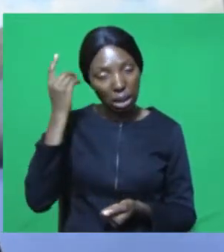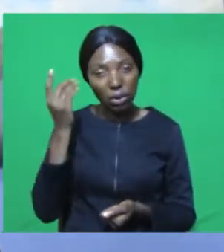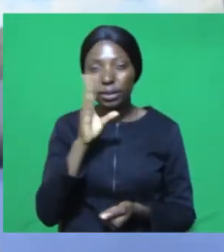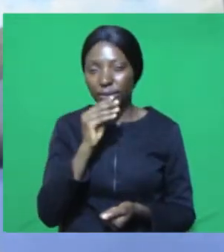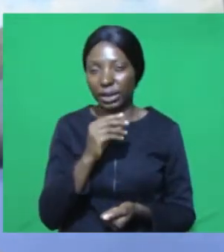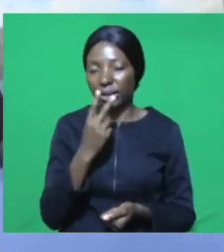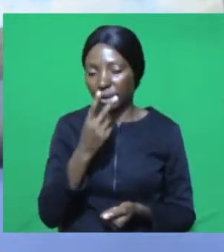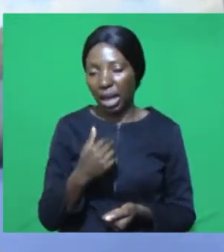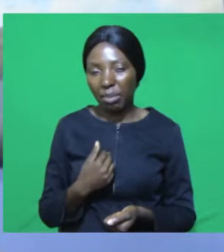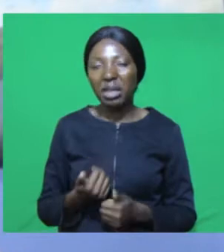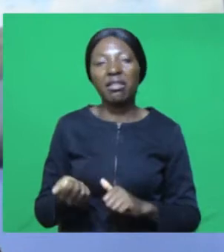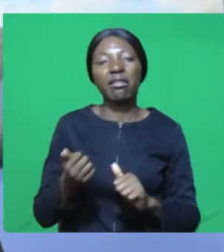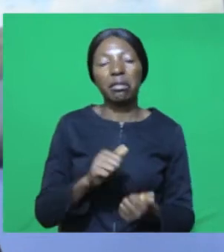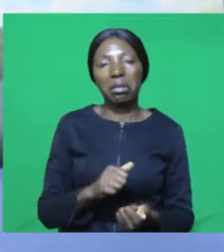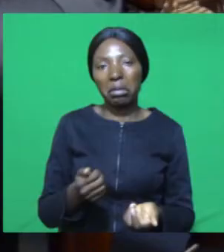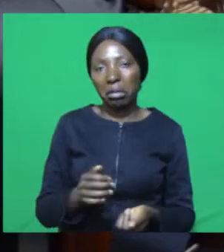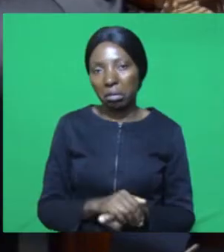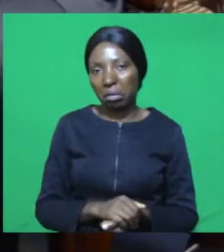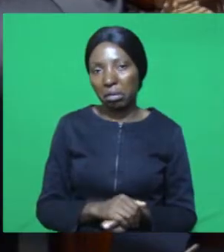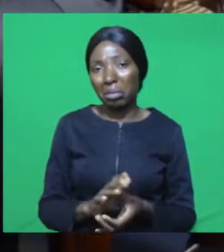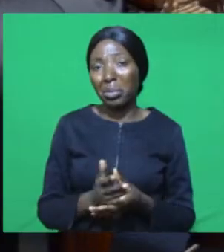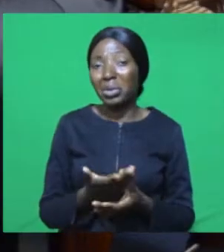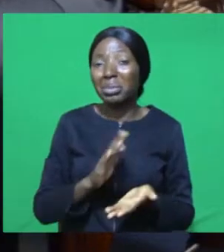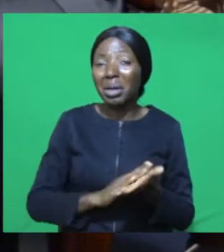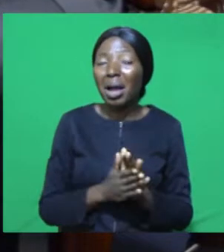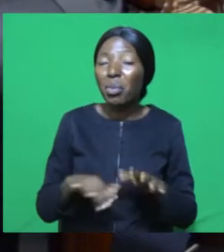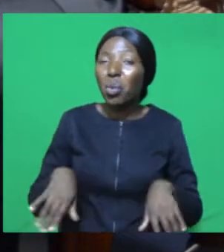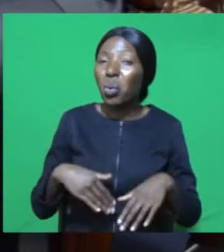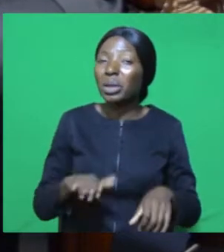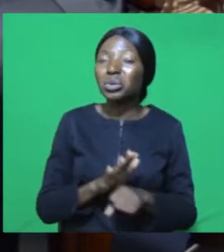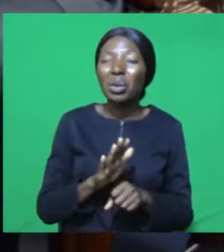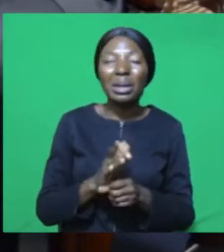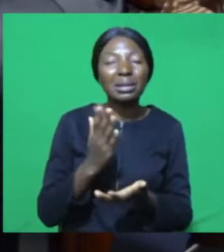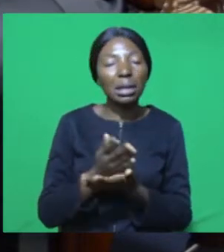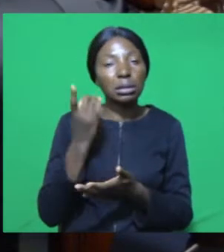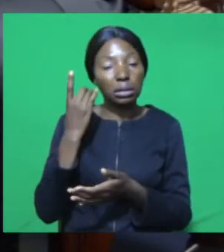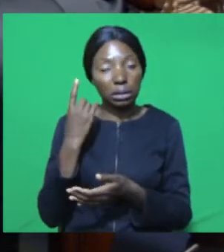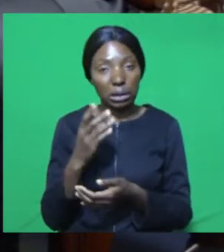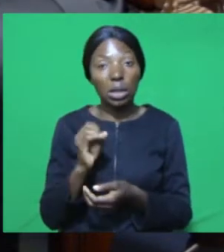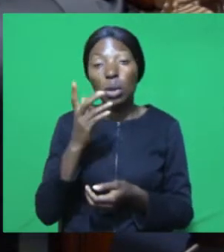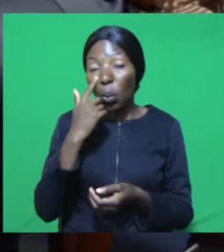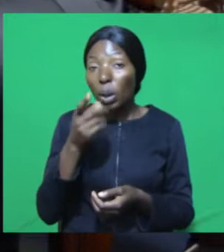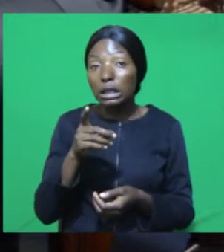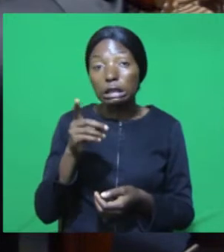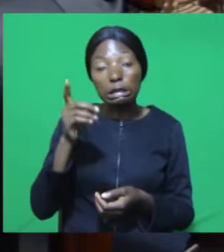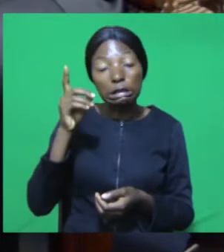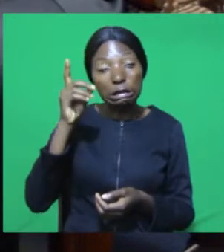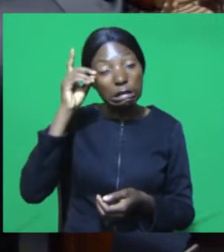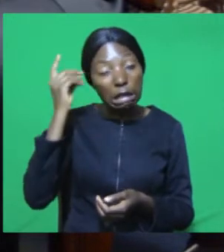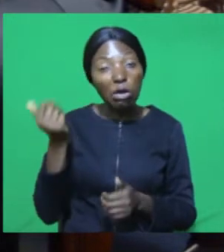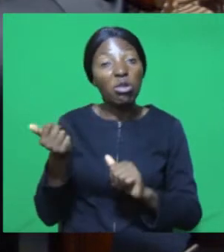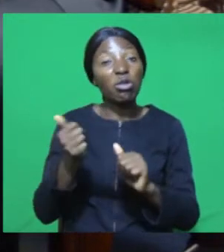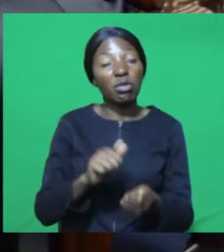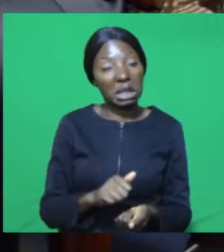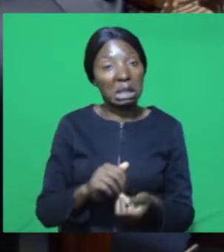Ataura niti ndakabva ndafenda. Anzi ndakafenda, ndomborwara. Saka kufenda kwa akaita manje.